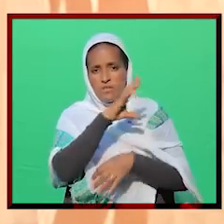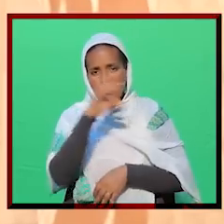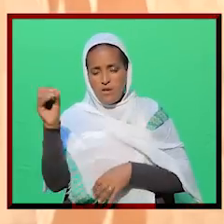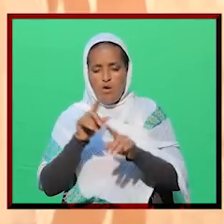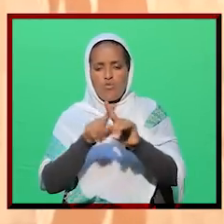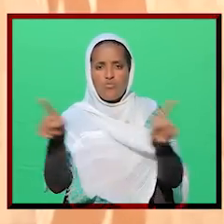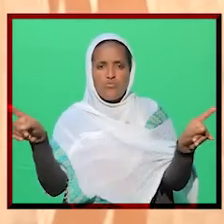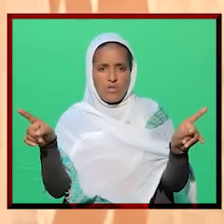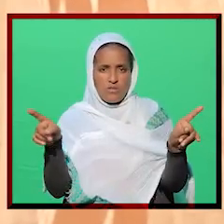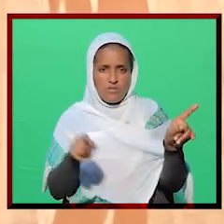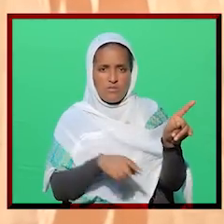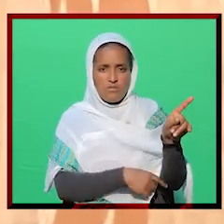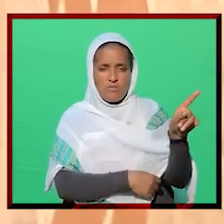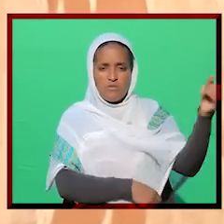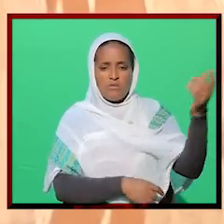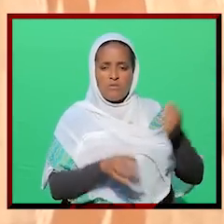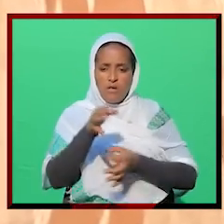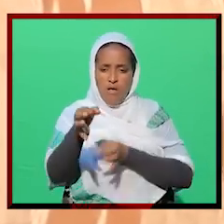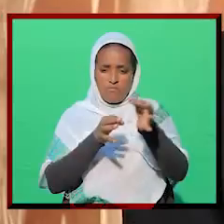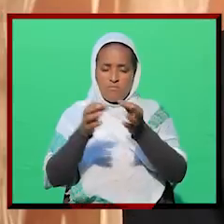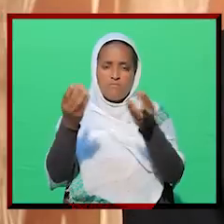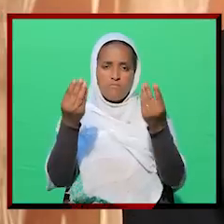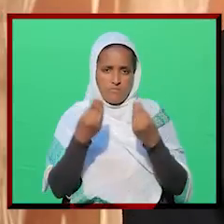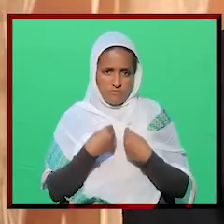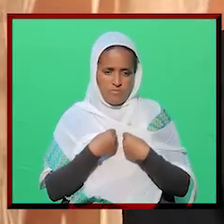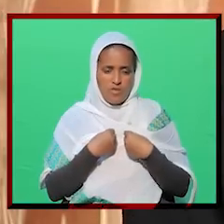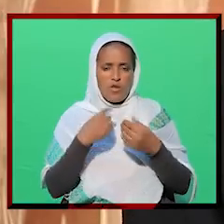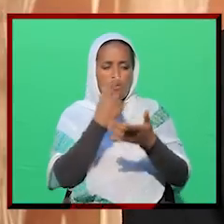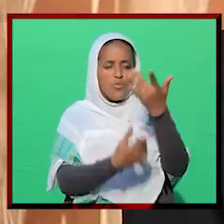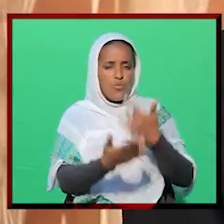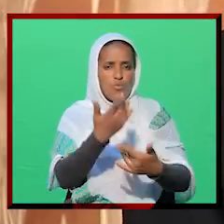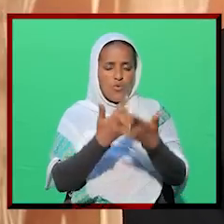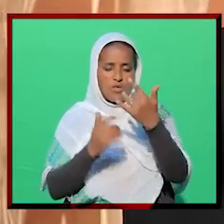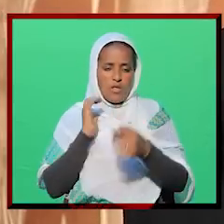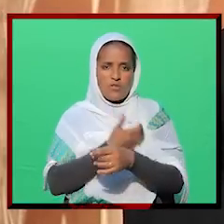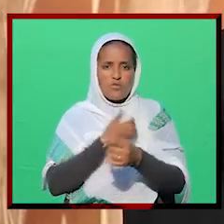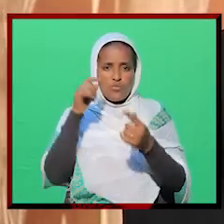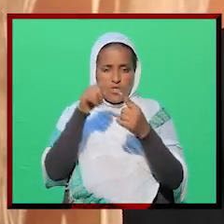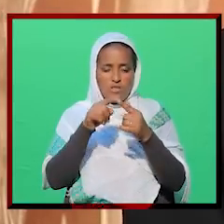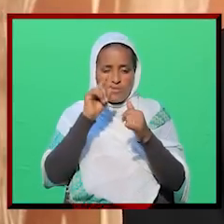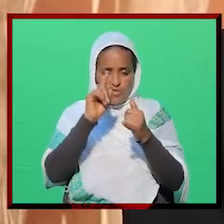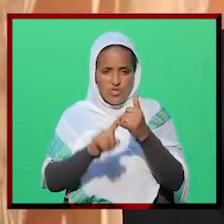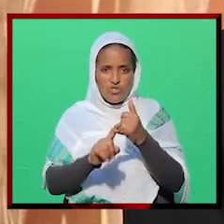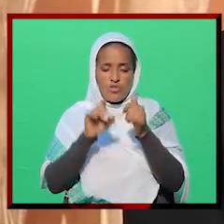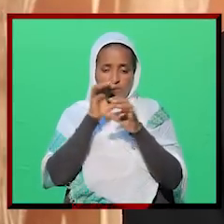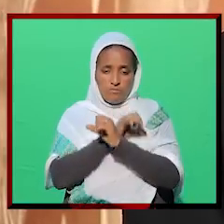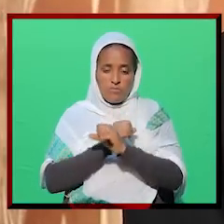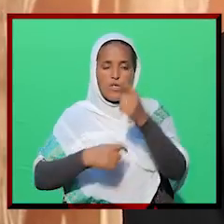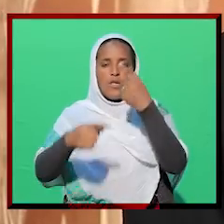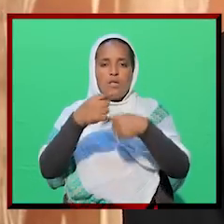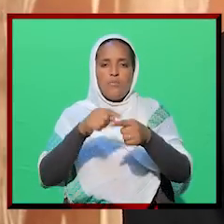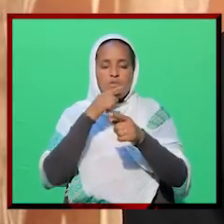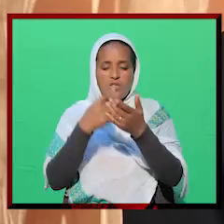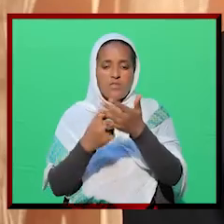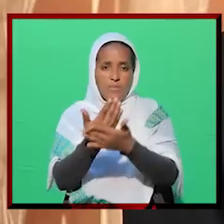ጸጋ የጸጋ ወይም ደግሞ ያደጉል በማለት ቅባት ደግሞ የባህሪ ልጅ በእውነት ከበረ ማለት ሊያዩ